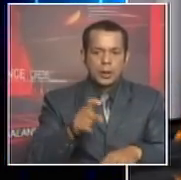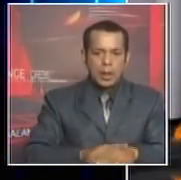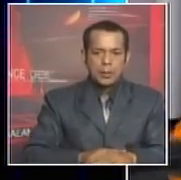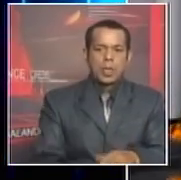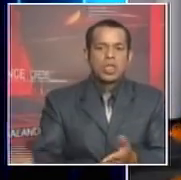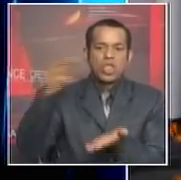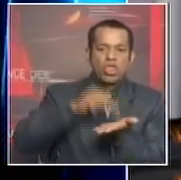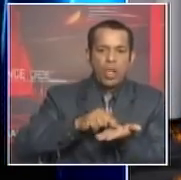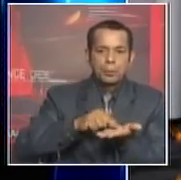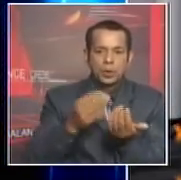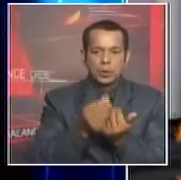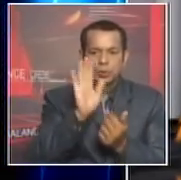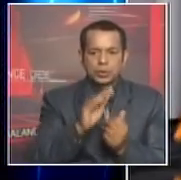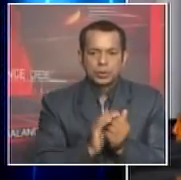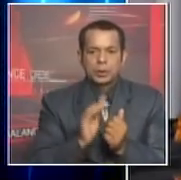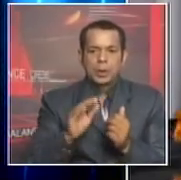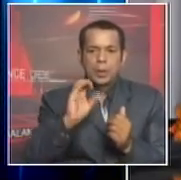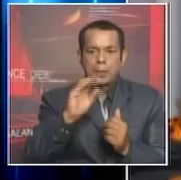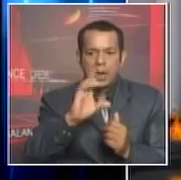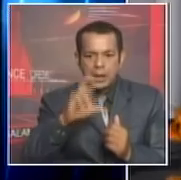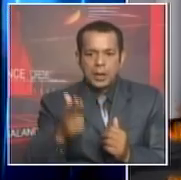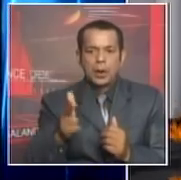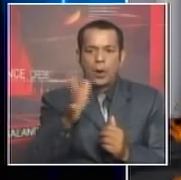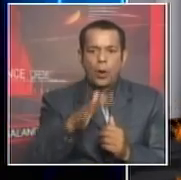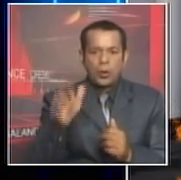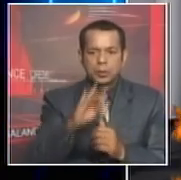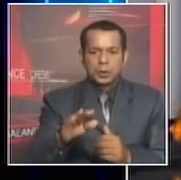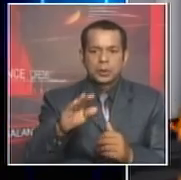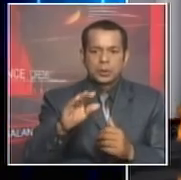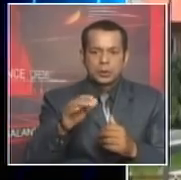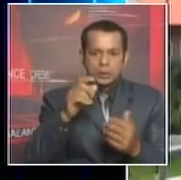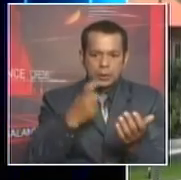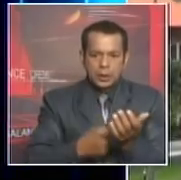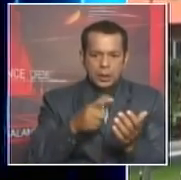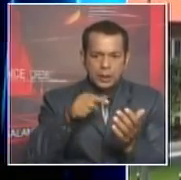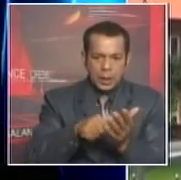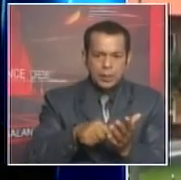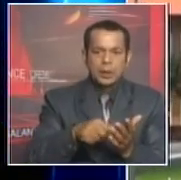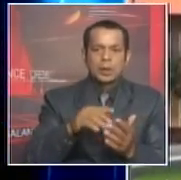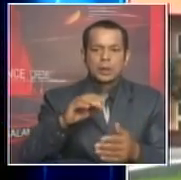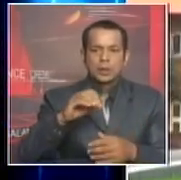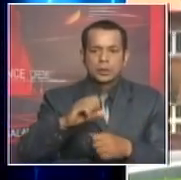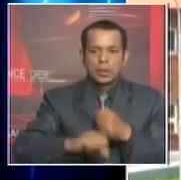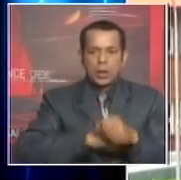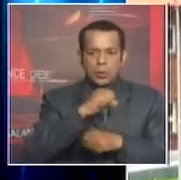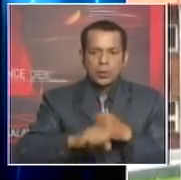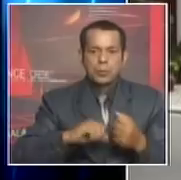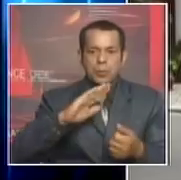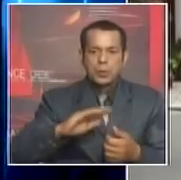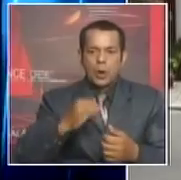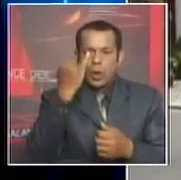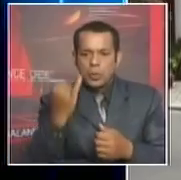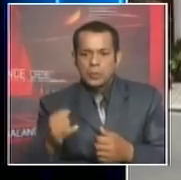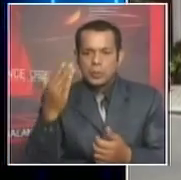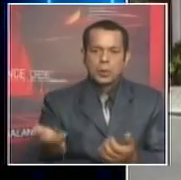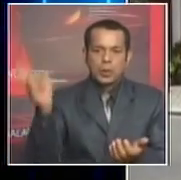थप गर्ने निर्णय गरेको छ। पार्टी सचिवालय बैठकले कार्यदलको समयावधि साउन मशान्तसम्म थप गर्ने निर्णय